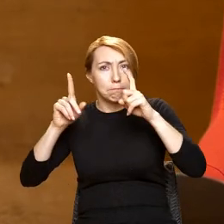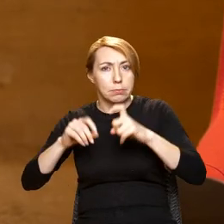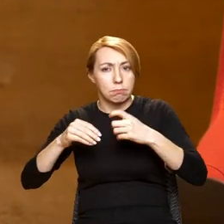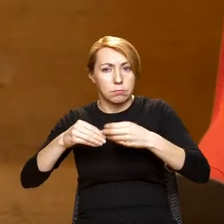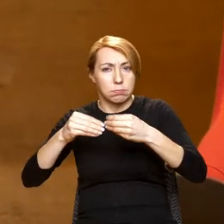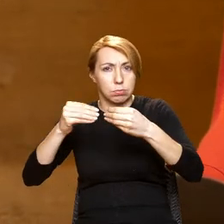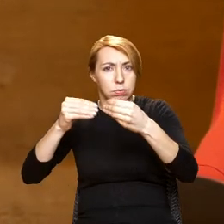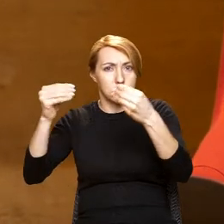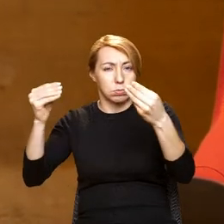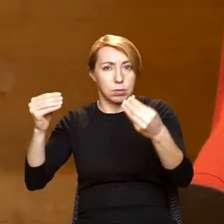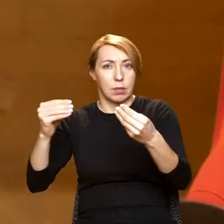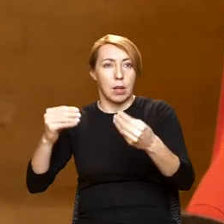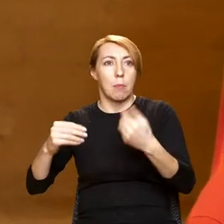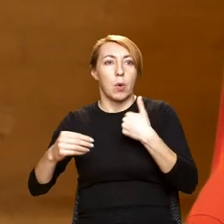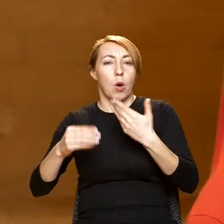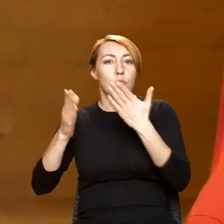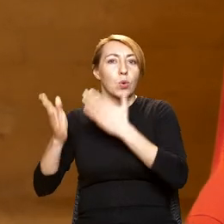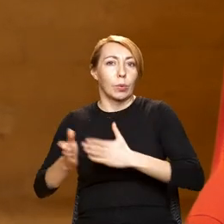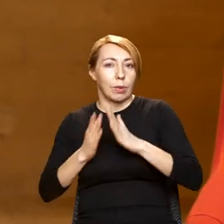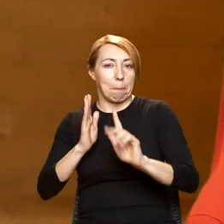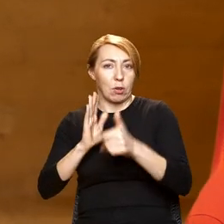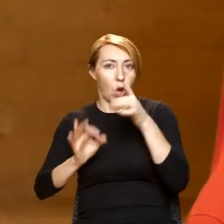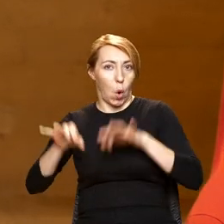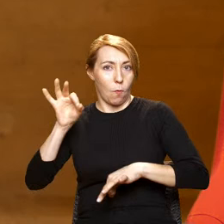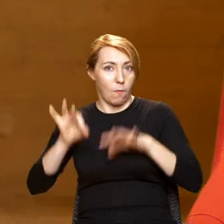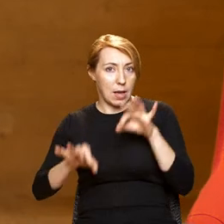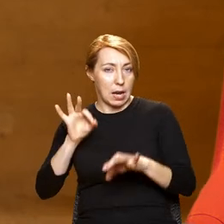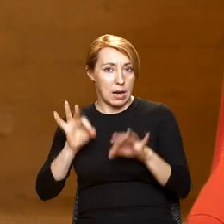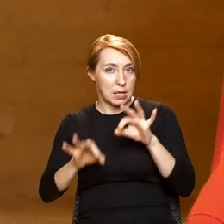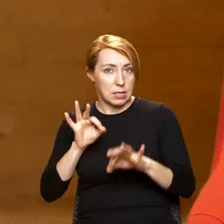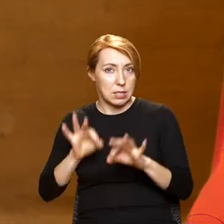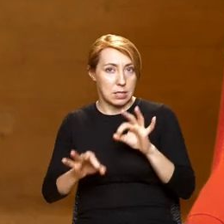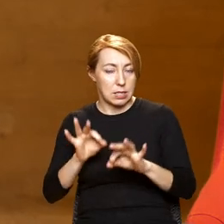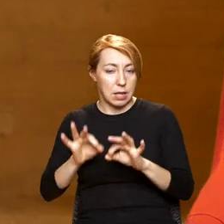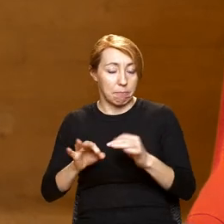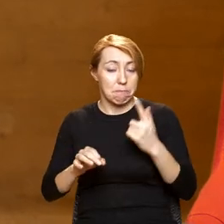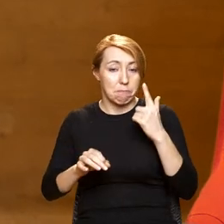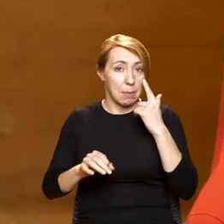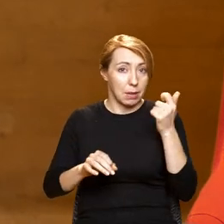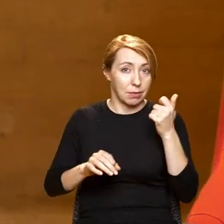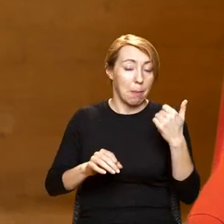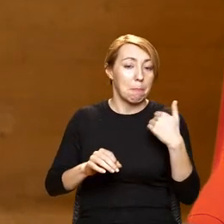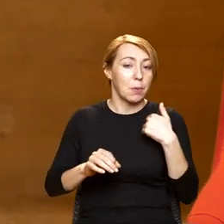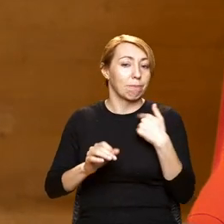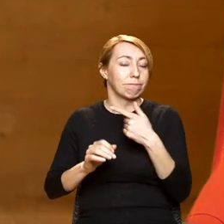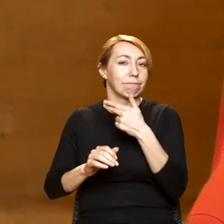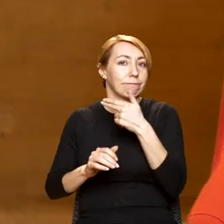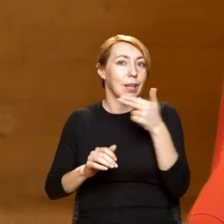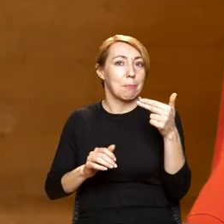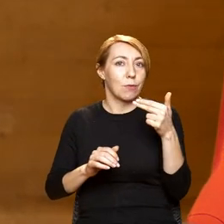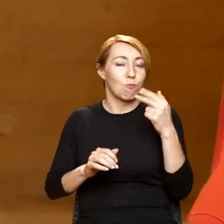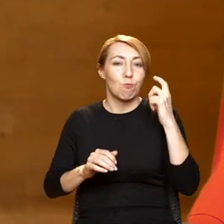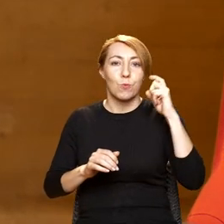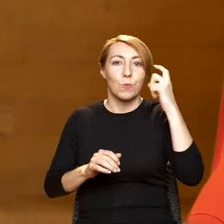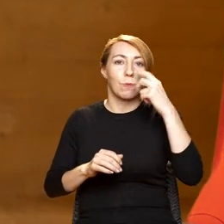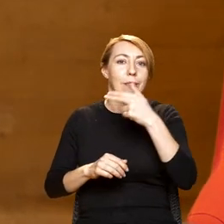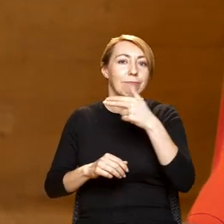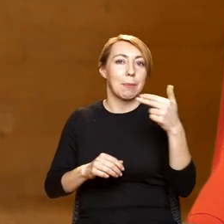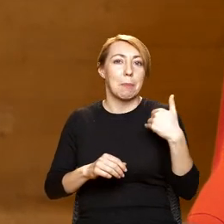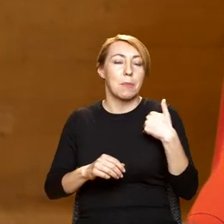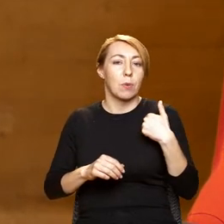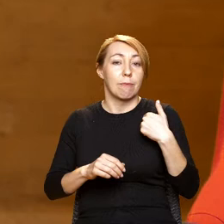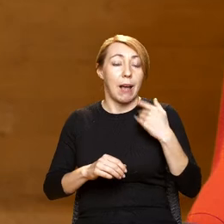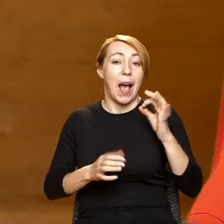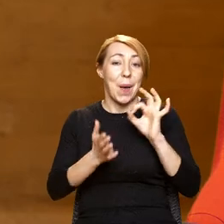była szykowana pierwsza konferencja. Pierwsza konferencja, jak pamiętamy, była poświęcona, głównym tematem jej